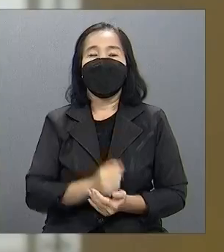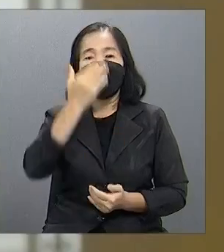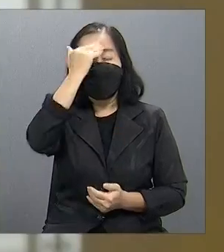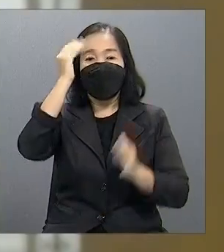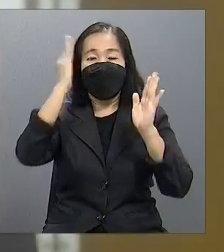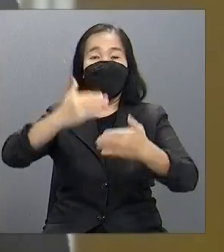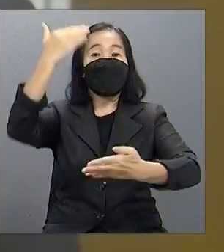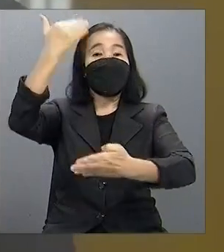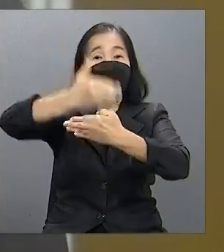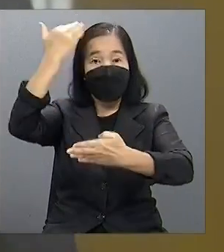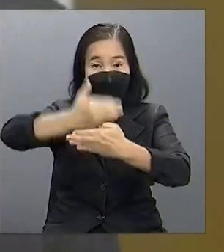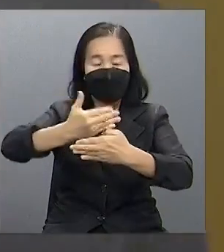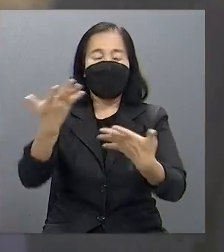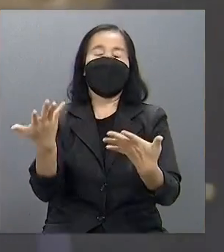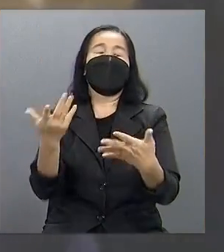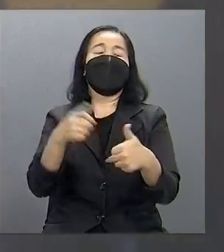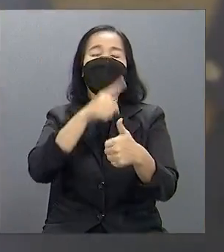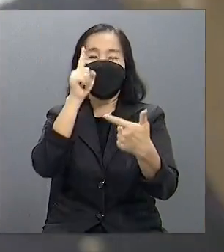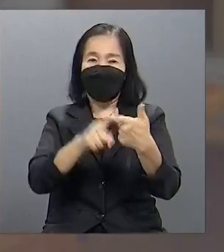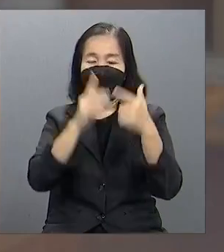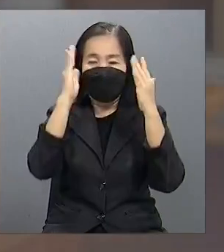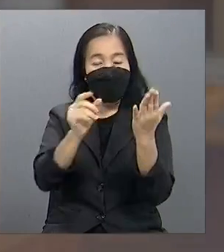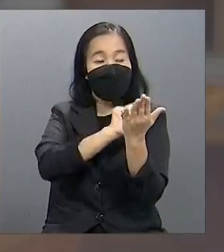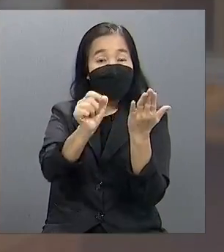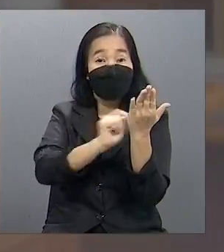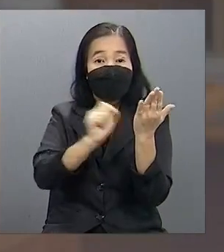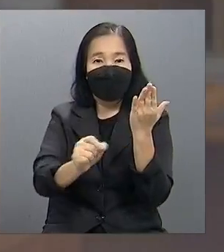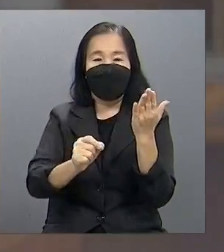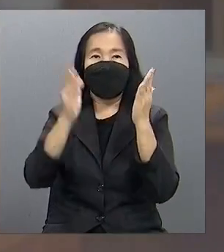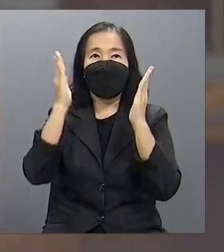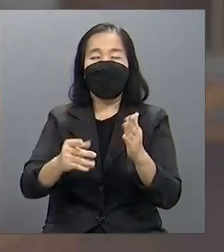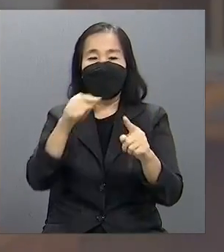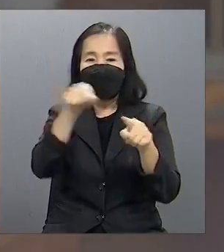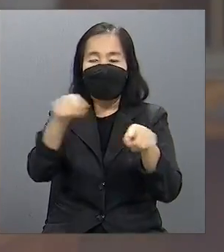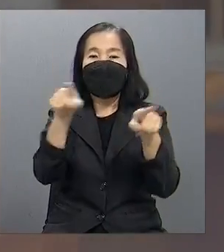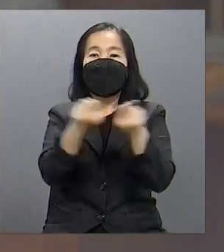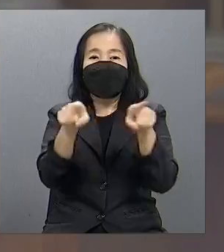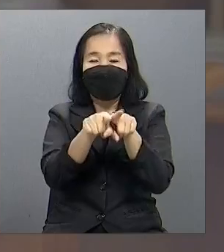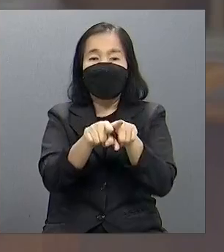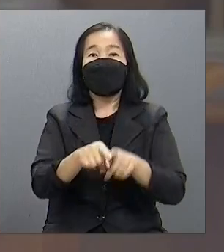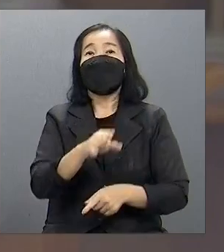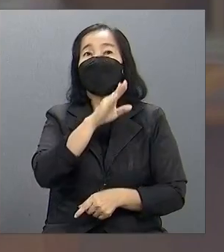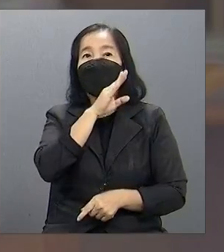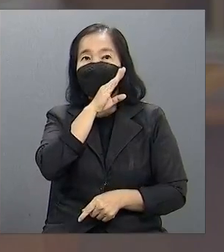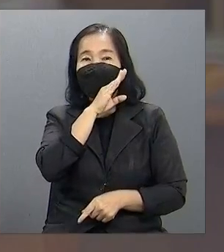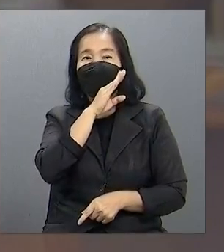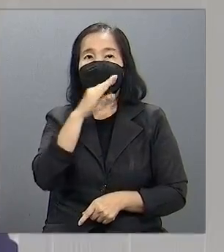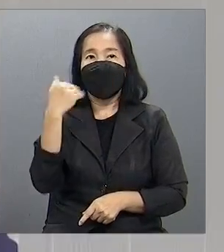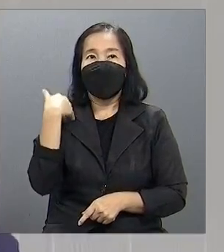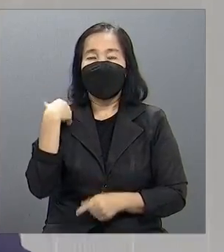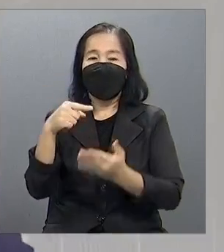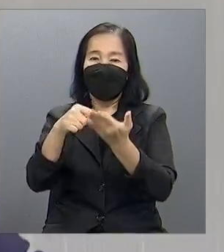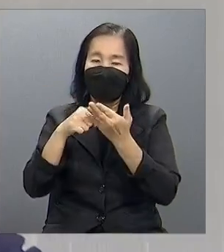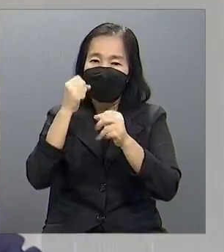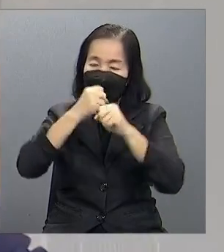แล้วก็ผู้ที่เขียนบทโทรทัศน์เนี่ยเป็นคนคนเดียวกันแล้วท่านได้รีเสิร์ชเรื่องนี้มาอย่างยาวนาน